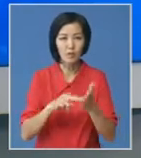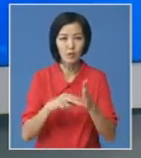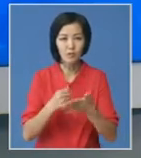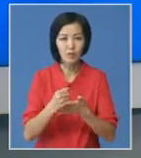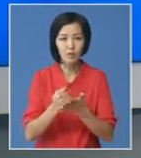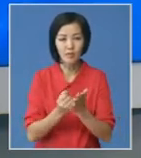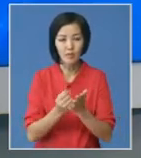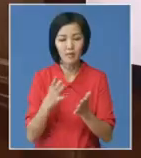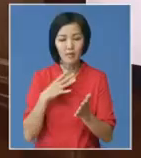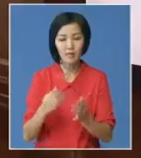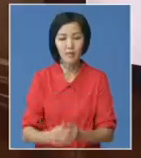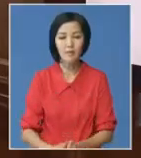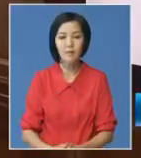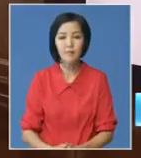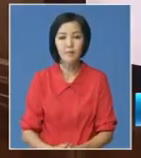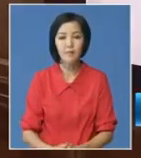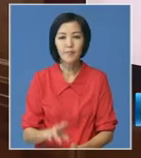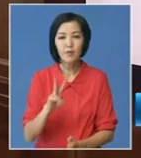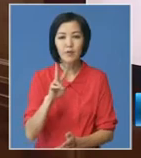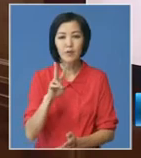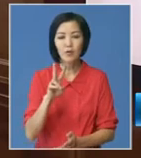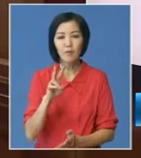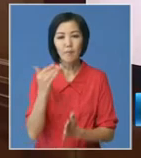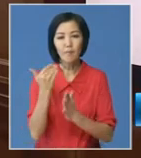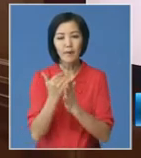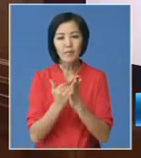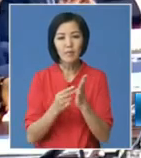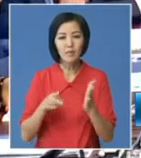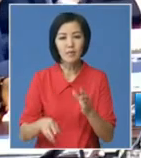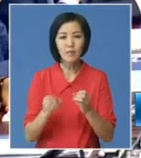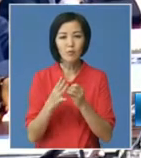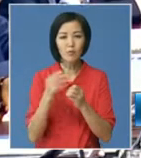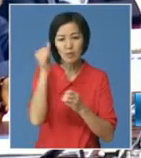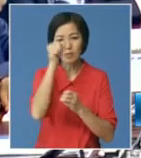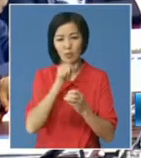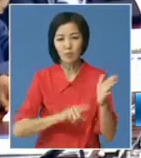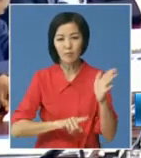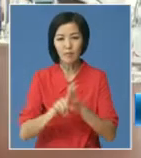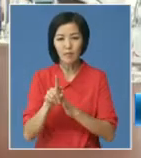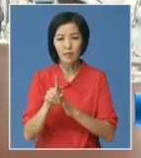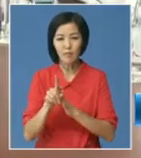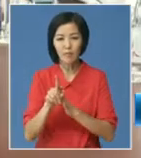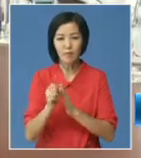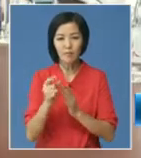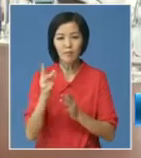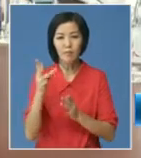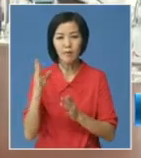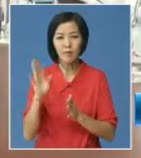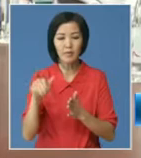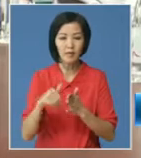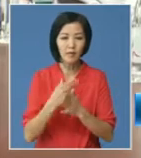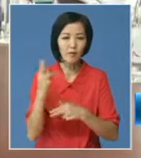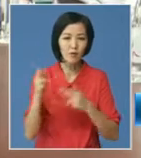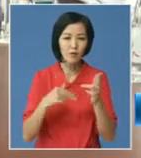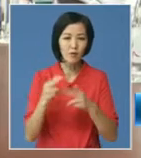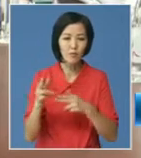белгіленді. Нұрлы жол бағдарламасы 2015 жылы басталған болатын. Соның арқасында бірқатар инфрақұрылымдық жобалар